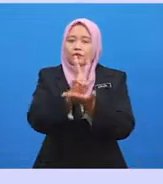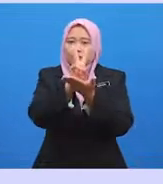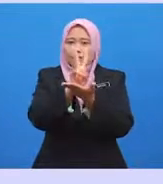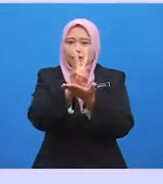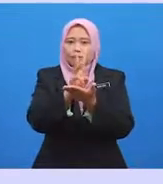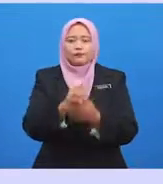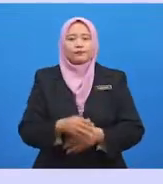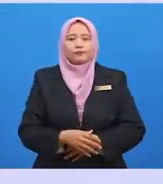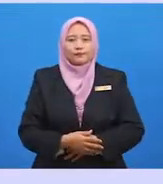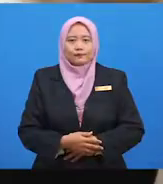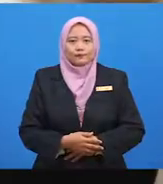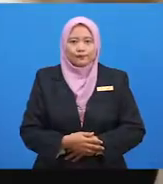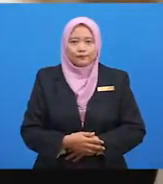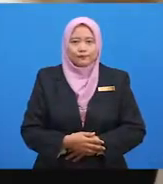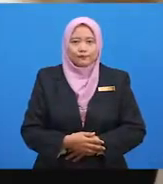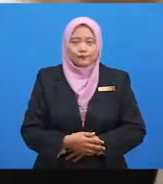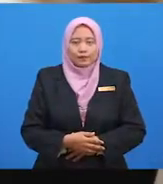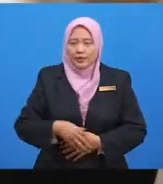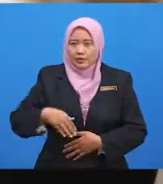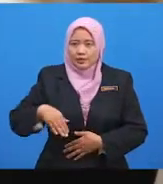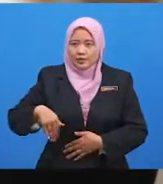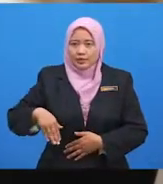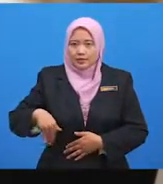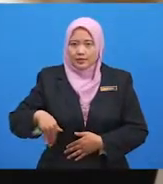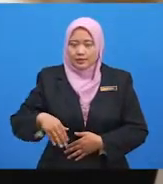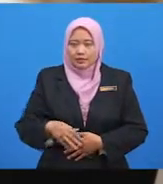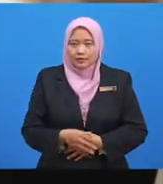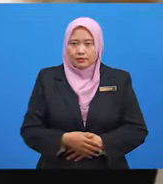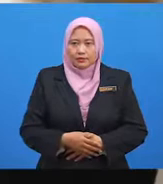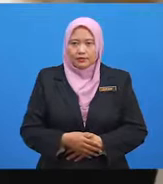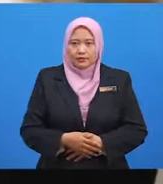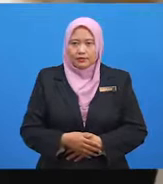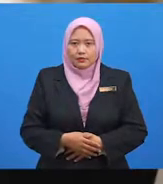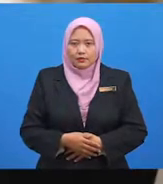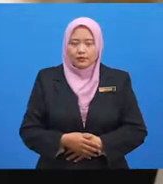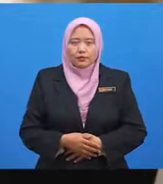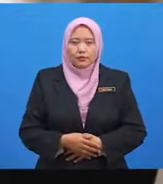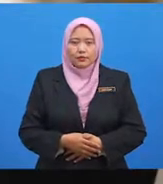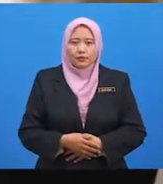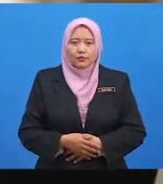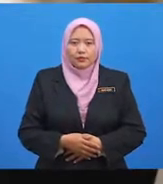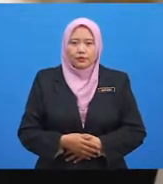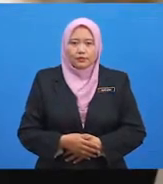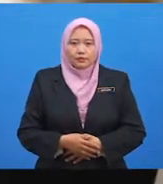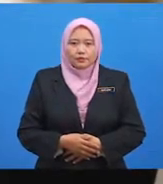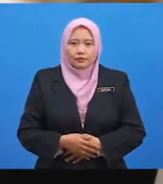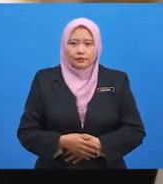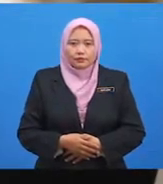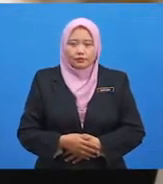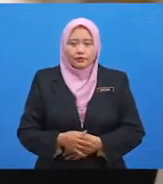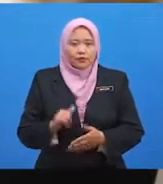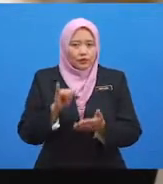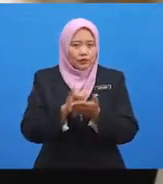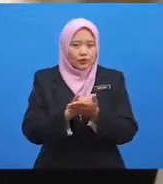hadits-hadits hukum sebelum kapal kita berlayar lebih jauh Ustadzah nah murid-murid sedihkan dahulu